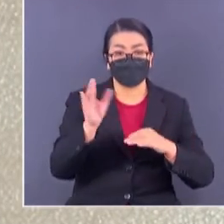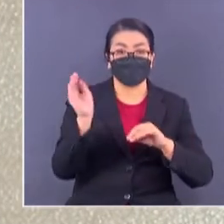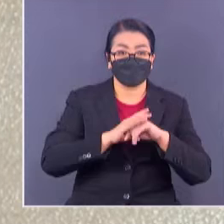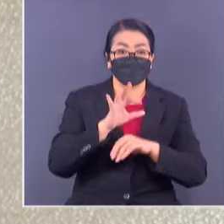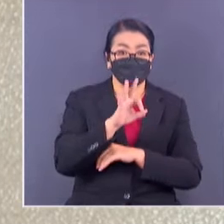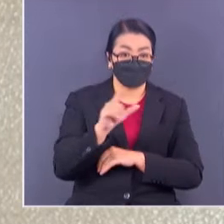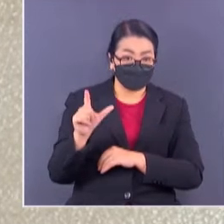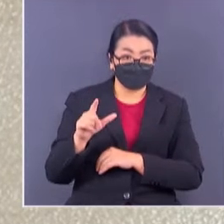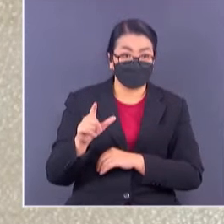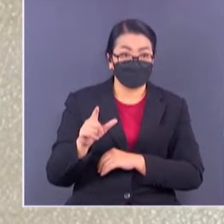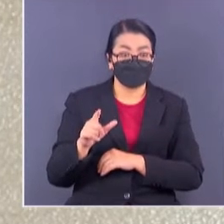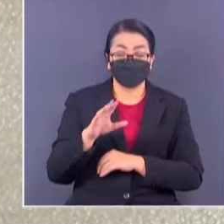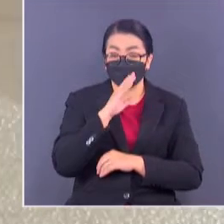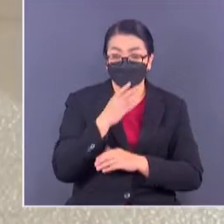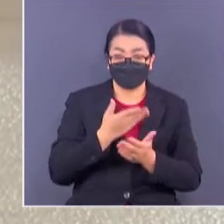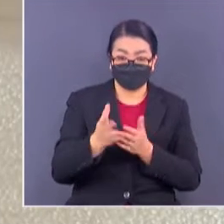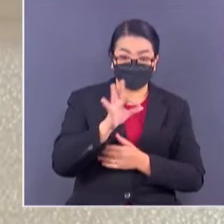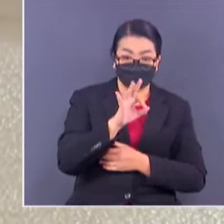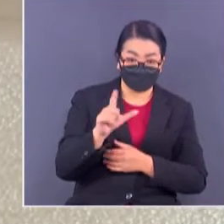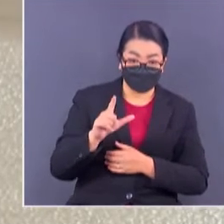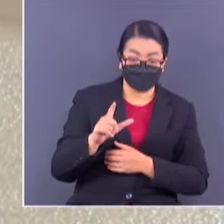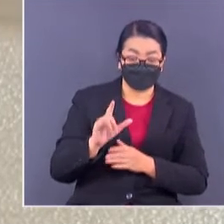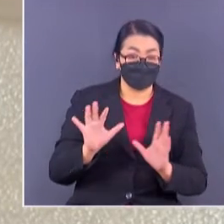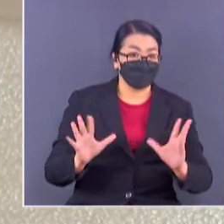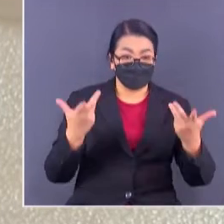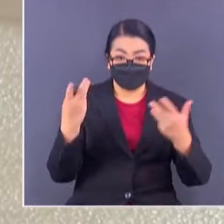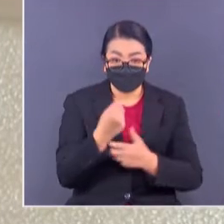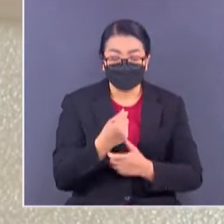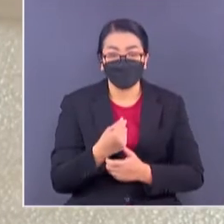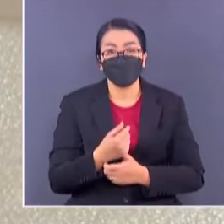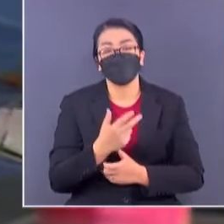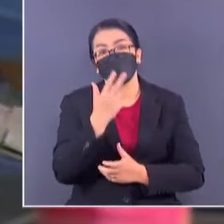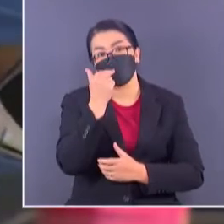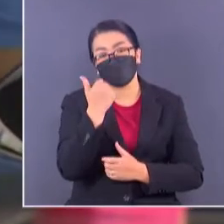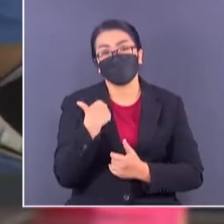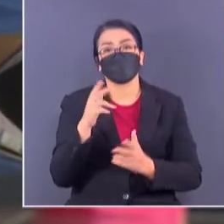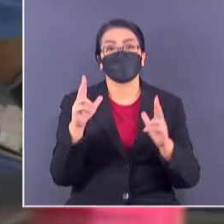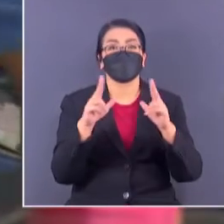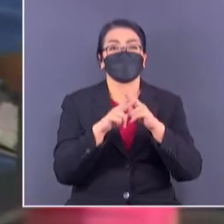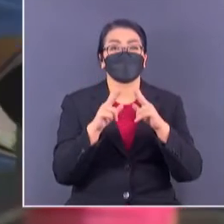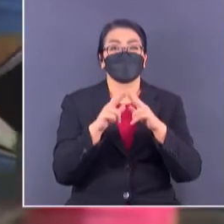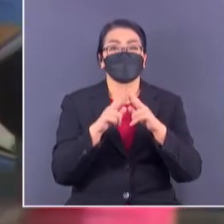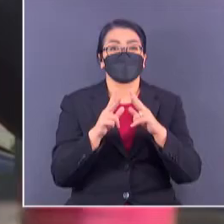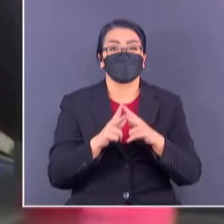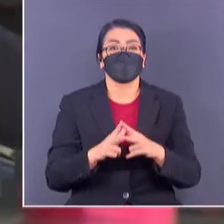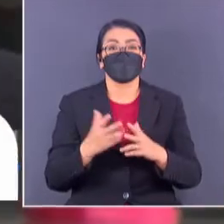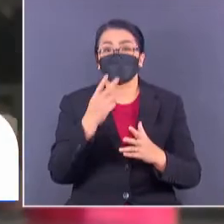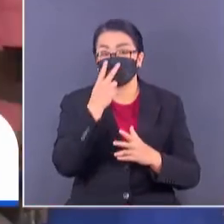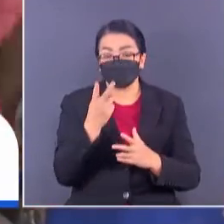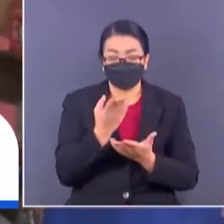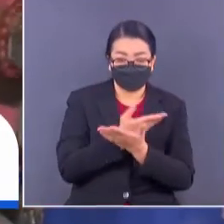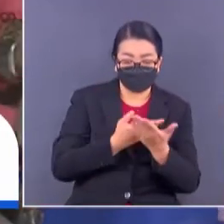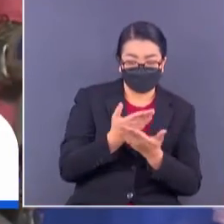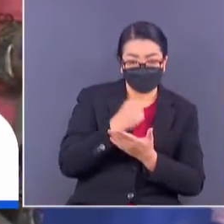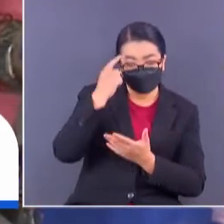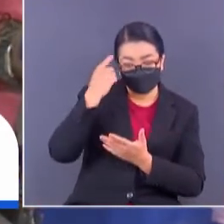ง 9ล้านไม่ถึงวันขึ้นมาแล้วก็โอ้โหวุ่นเลยนะ ขณะที่เรื่องของสลาก3ตัวค่ะที่หลายคนบอกว่าเดี๋ยวจะต้องมีการระดมความคิด